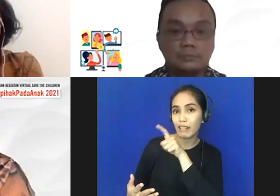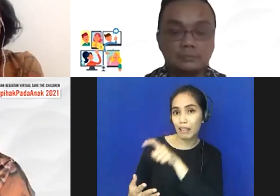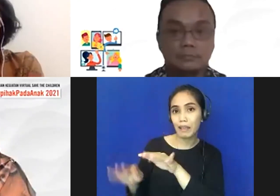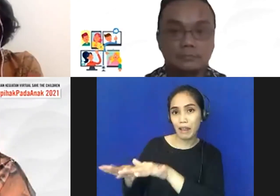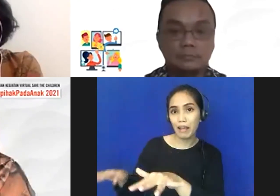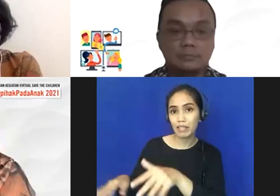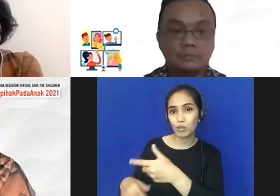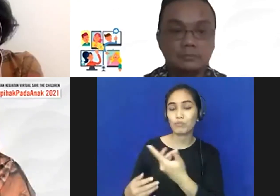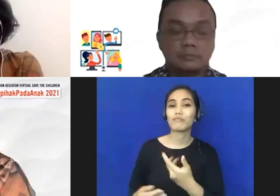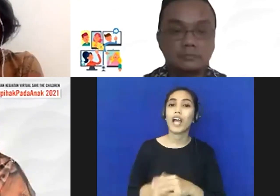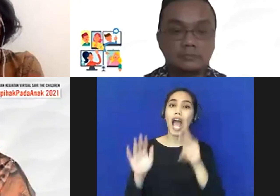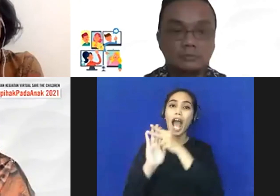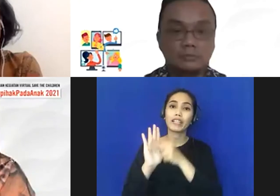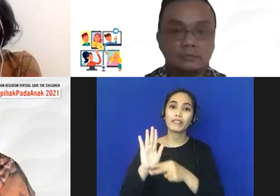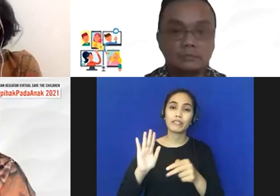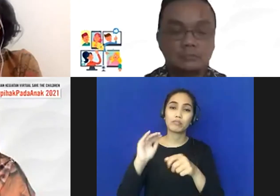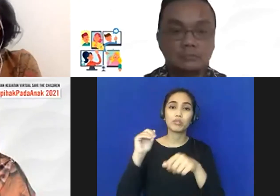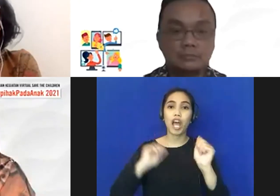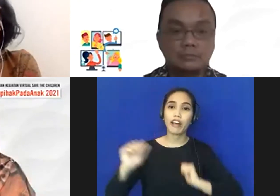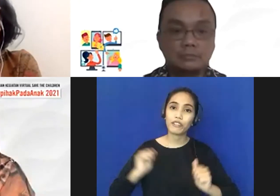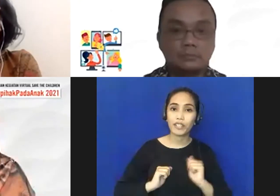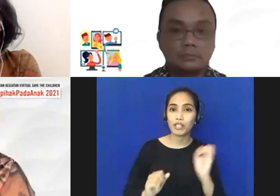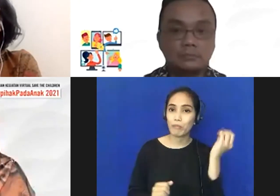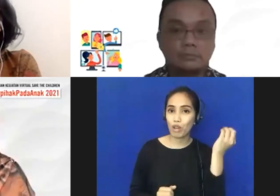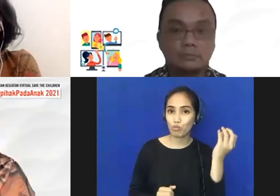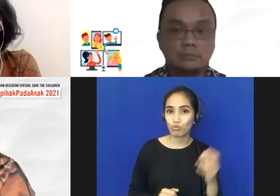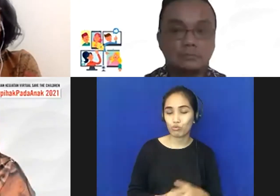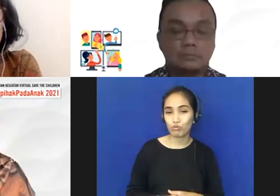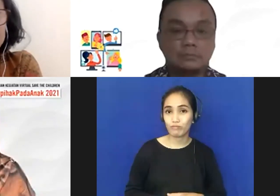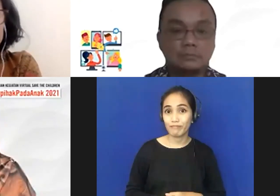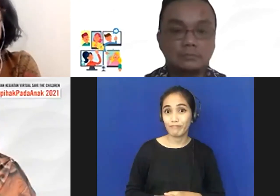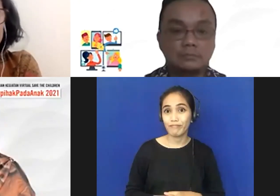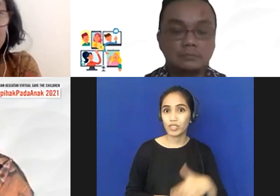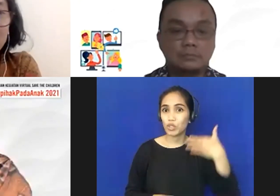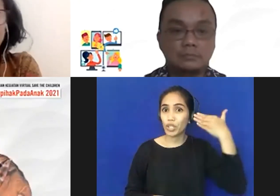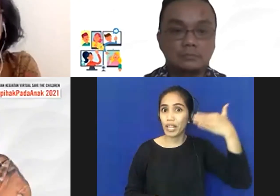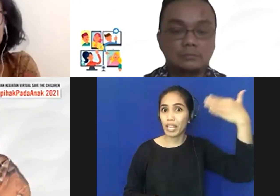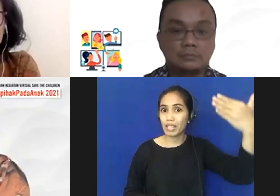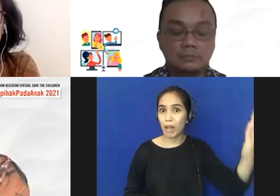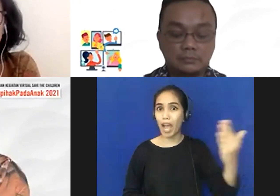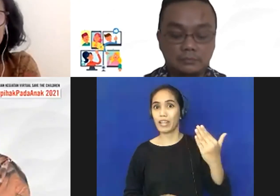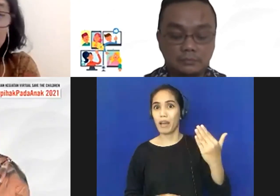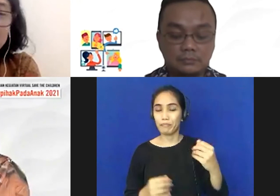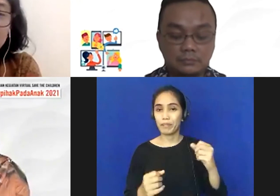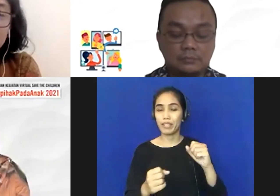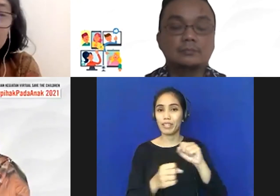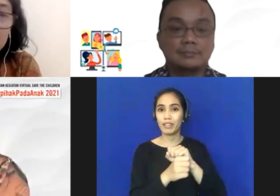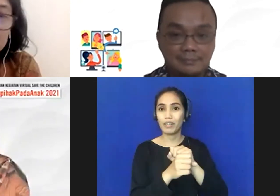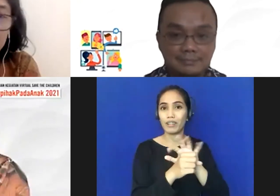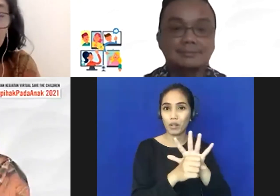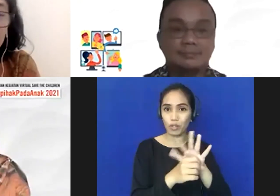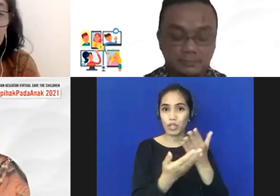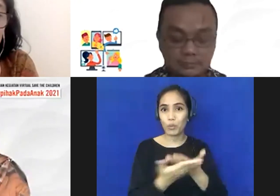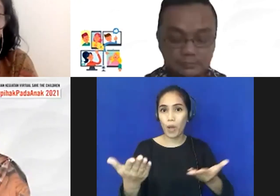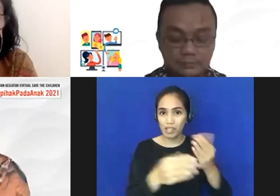tengah pandemi ini. Jadi memang salah satu strategi juga menghadapi pandemi, memang aturan dan kebiasaan kita jadi berubah ya Mas Bram ya. Jadi itu